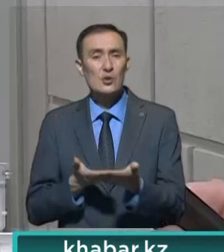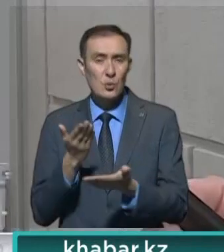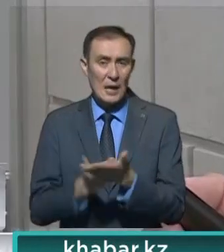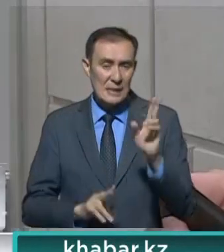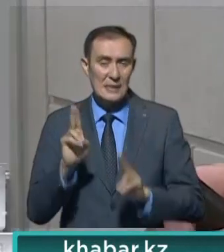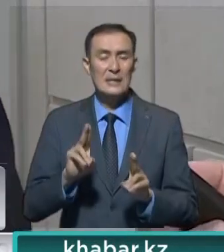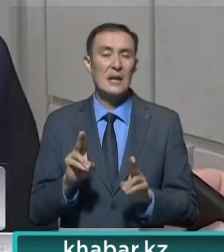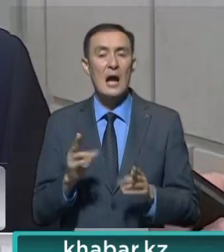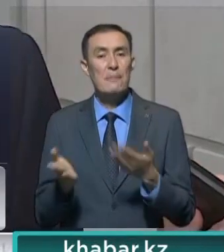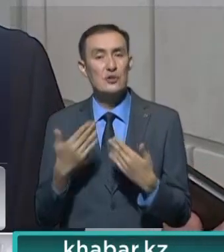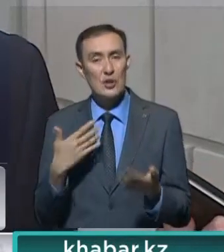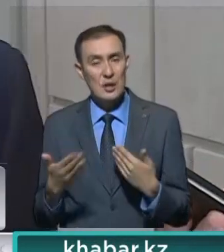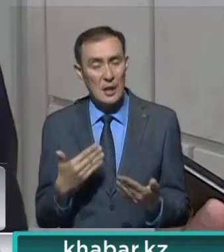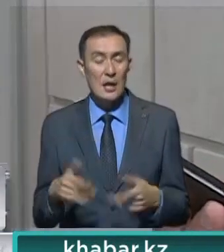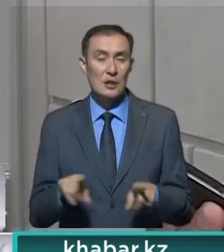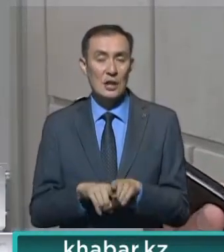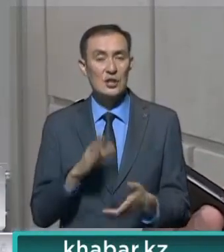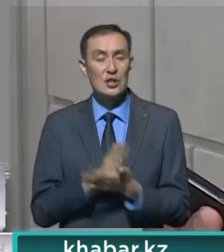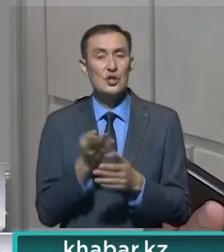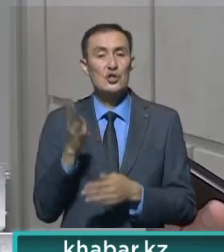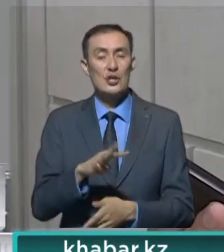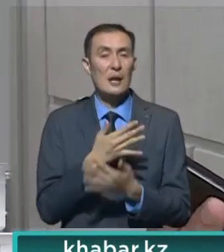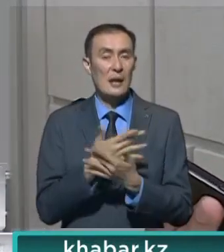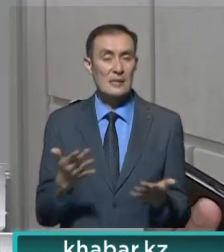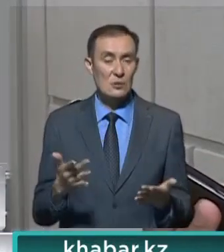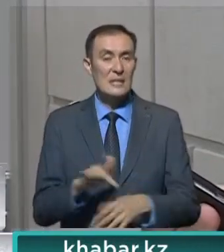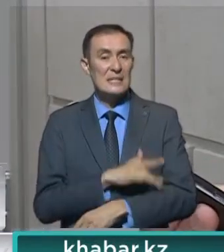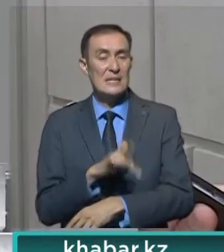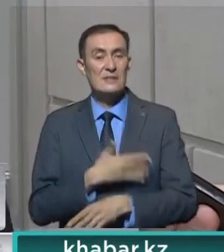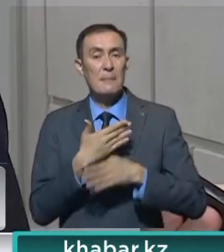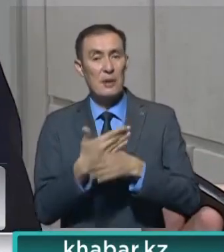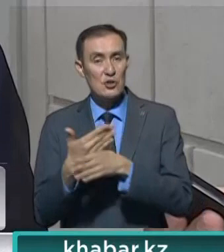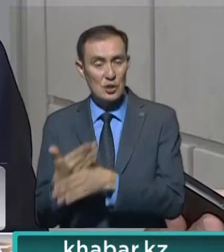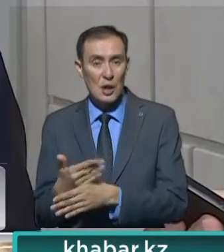и деловое общение. Также имеется 4 разных вида сервисной